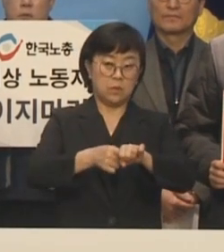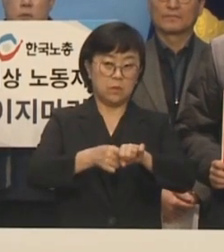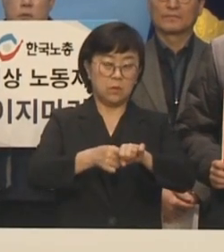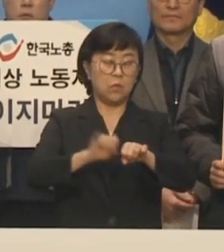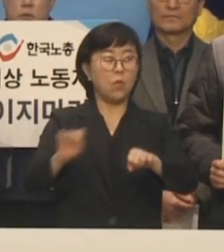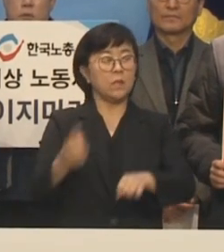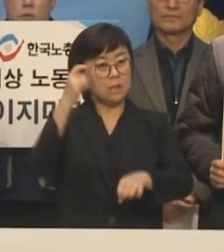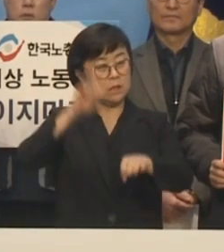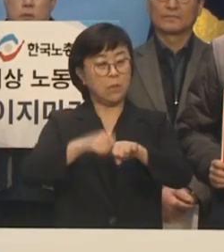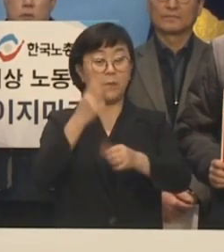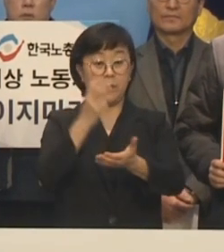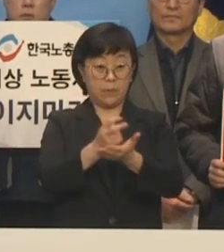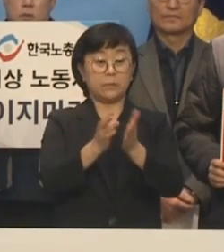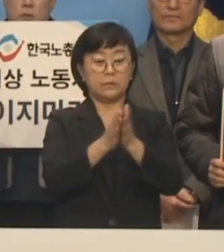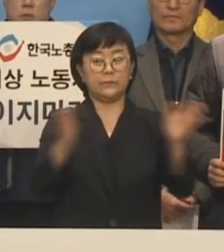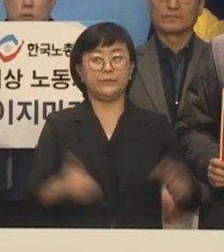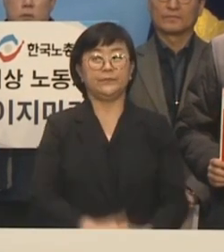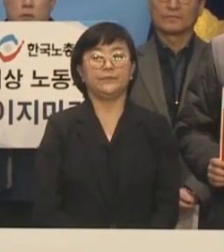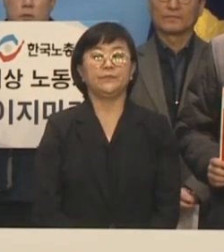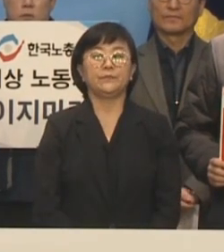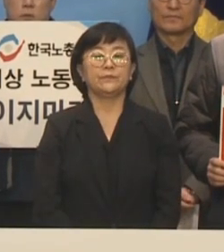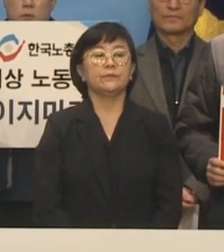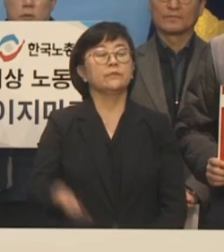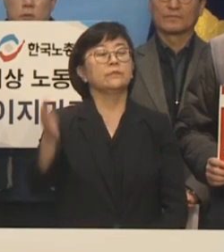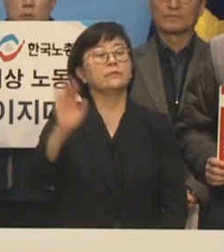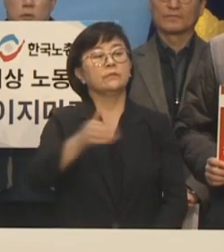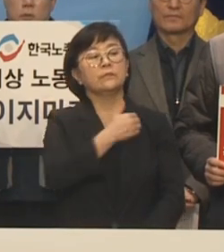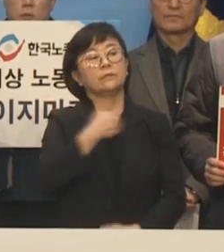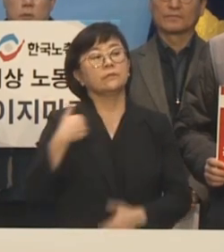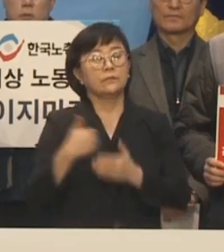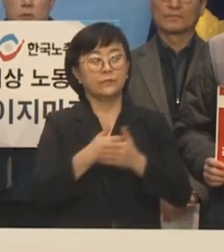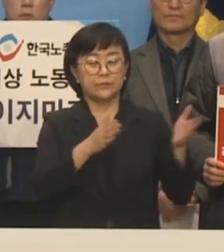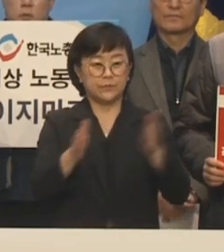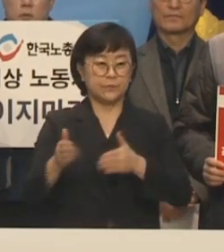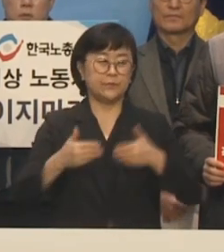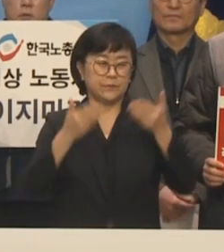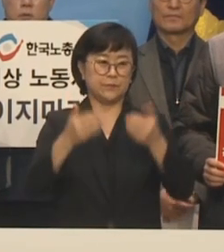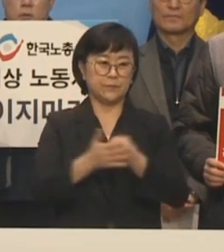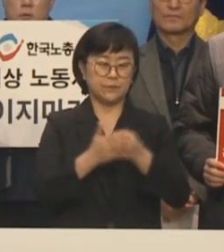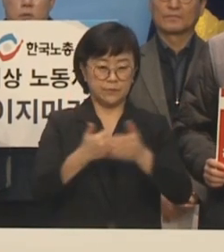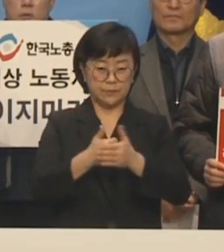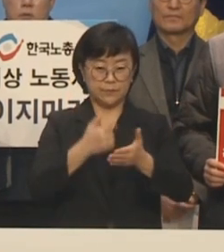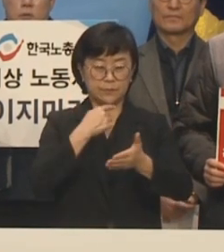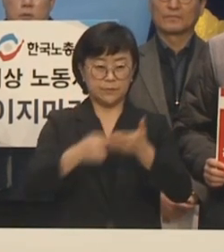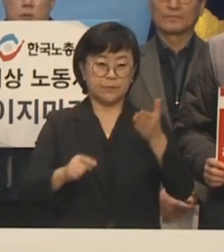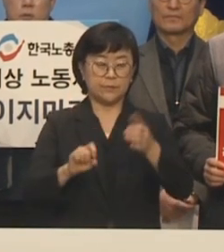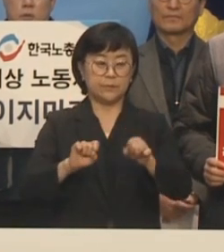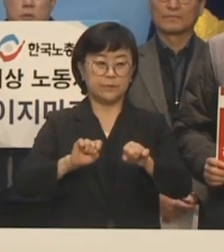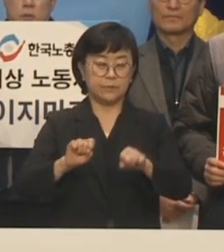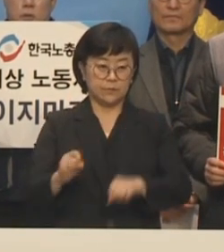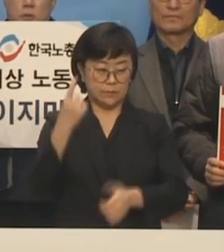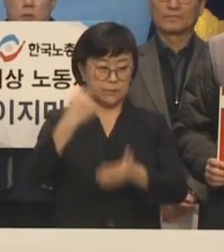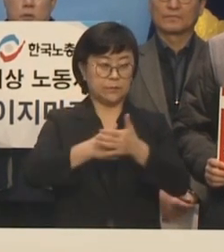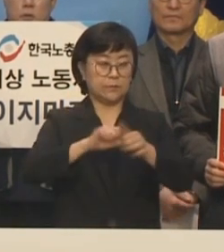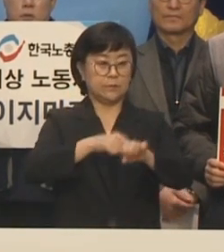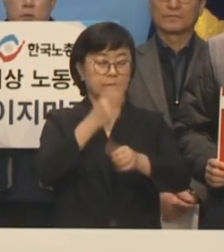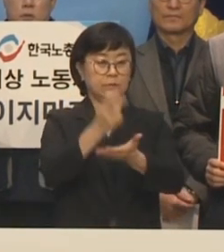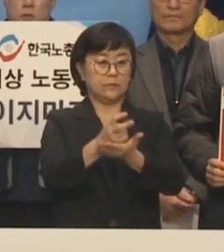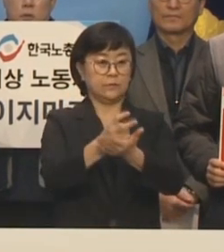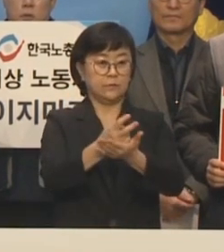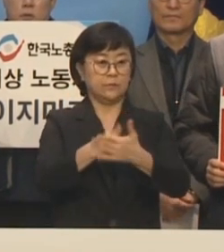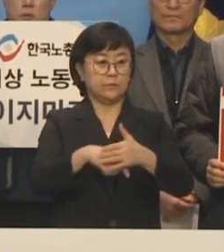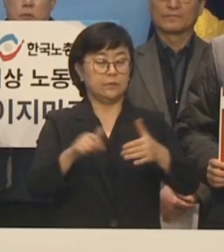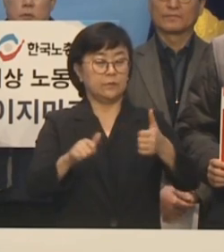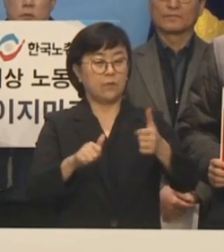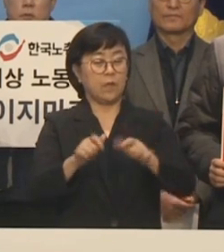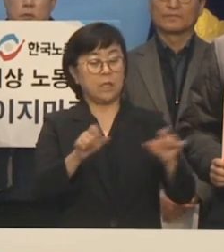중대재해처벌법이 적용됩니다. 그런데 충분한 준비기간을 둔 중대재해처벌법의 50인 미만 사업장 적용